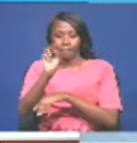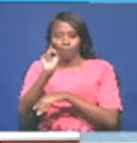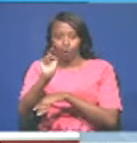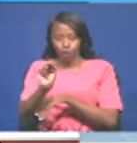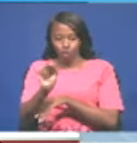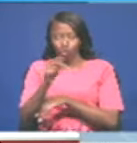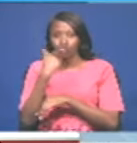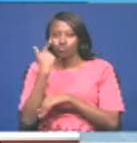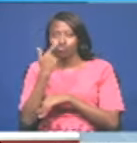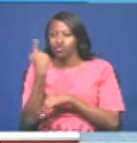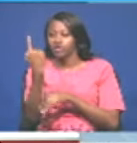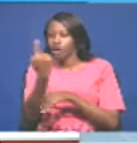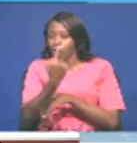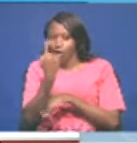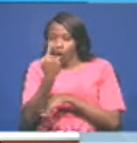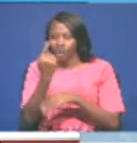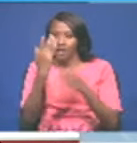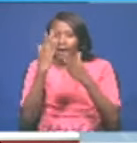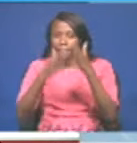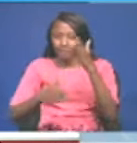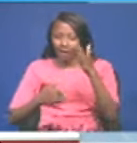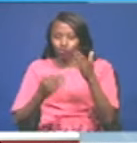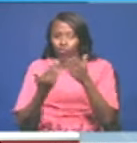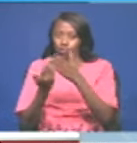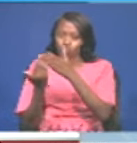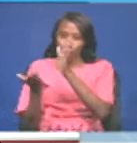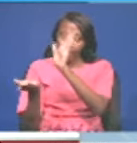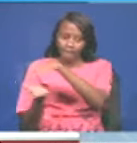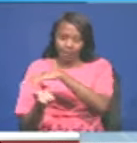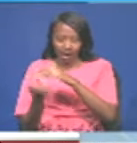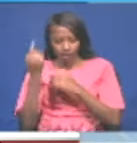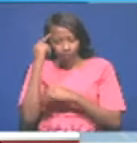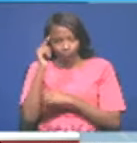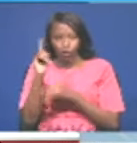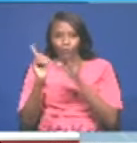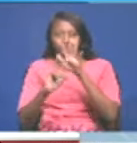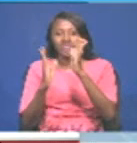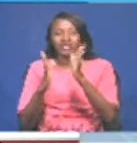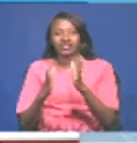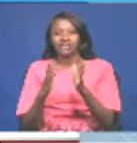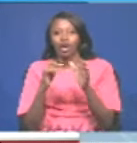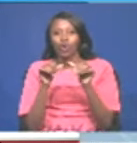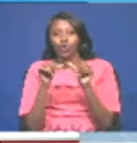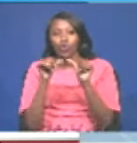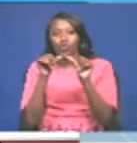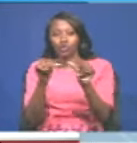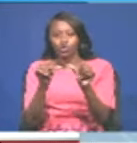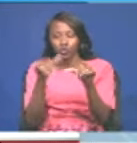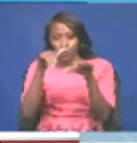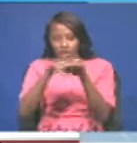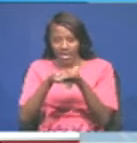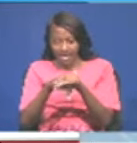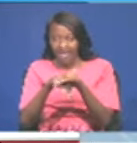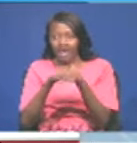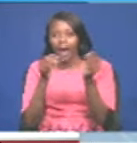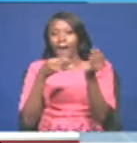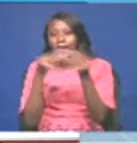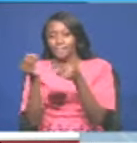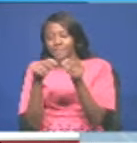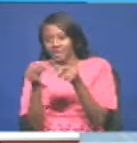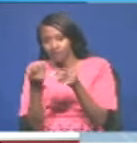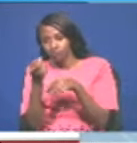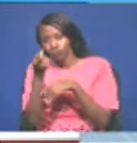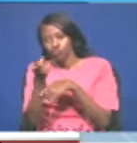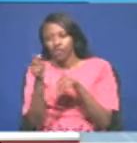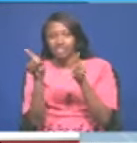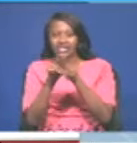serikali iliyotangulia aliyorejea kwenye baraza jipya la mawaziri, ambapo atahudumu katika wizara ya mashirika, biashara ndogo na zile za kadri.